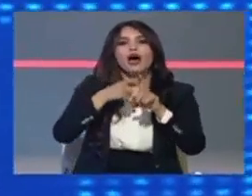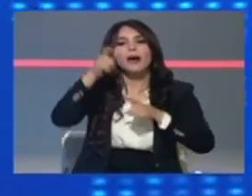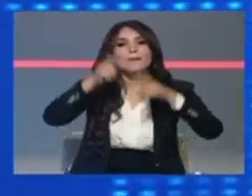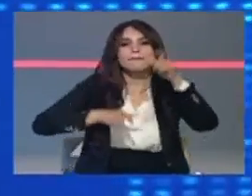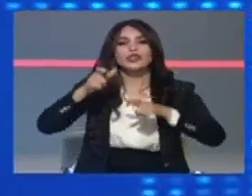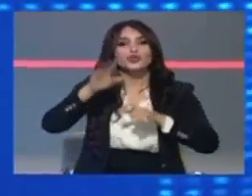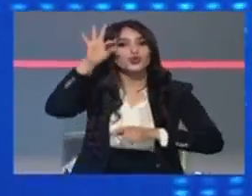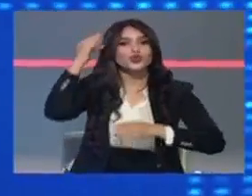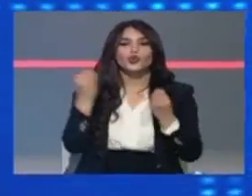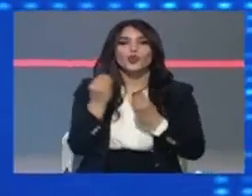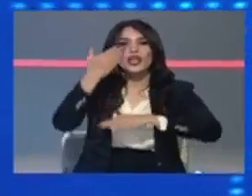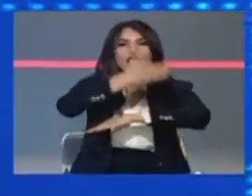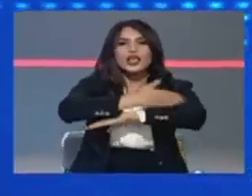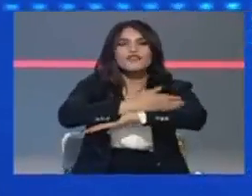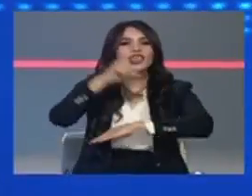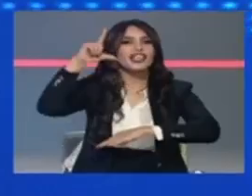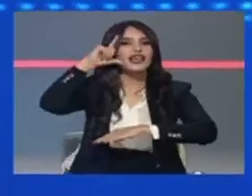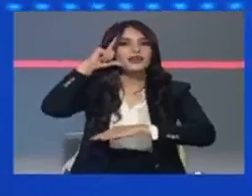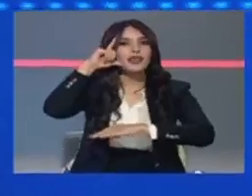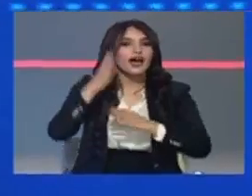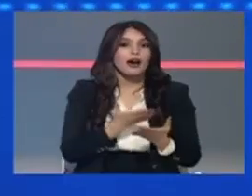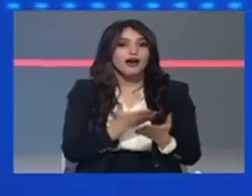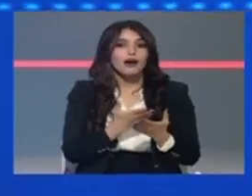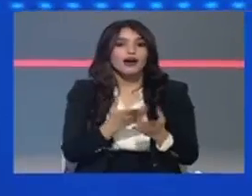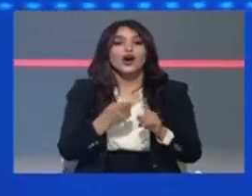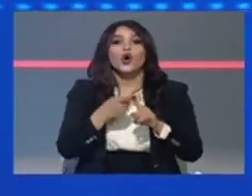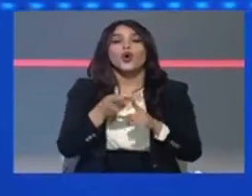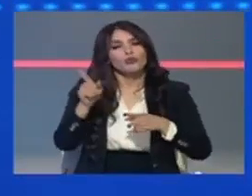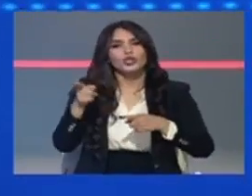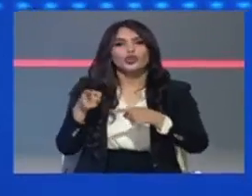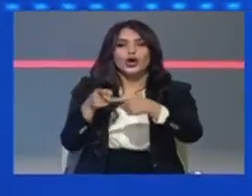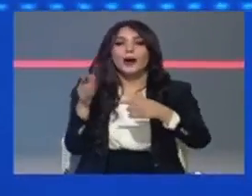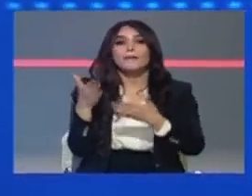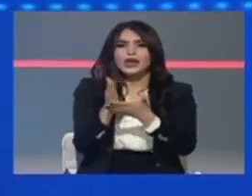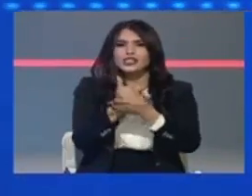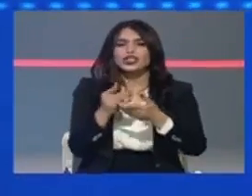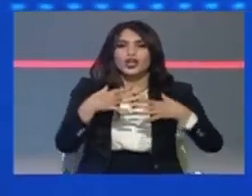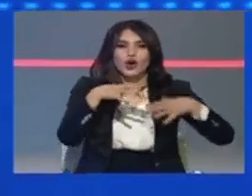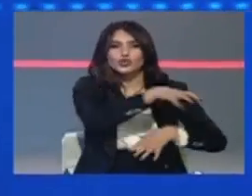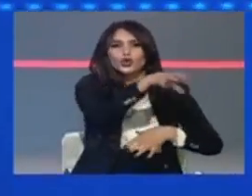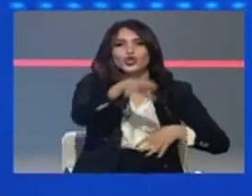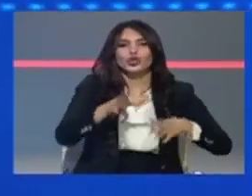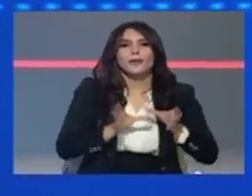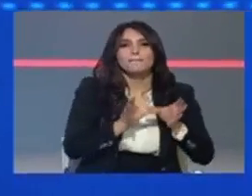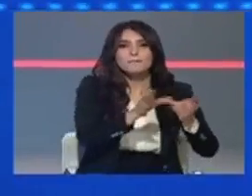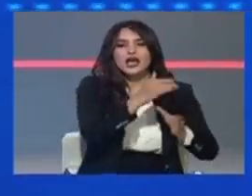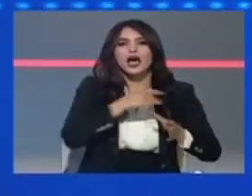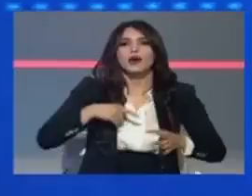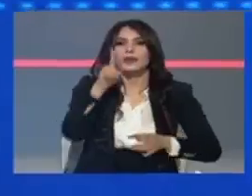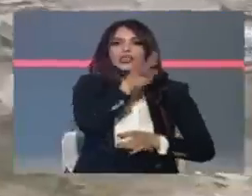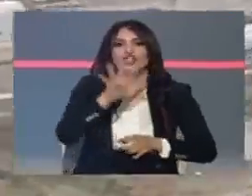الجانب الليبي من معبر راس جدير الحدودي، وتم توزيعهم على مراكز الإيواء ب14 ولاية.